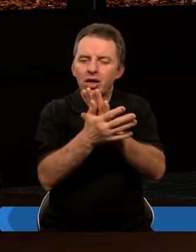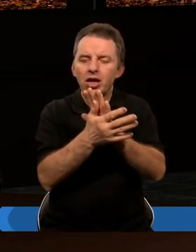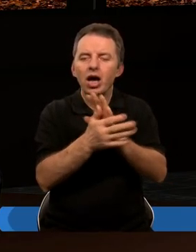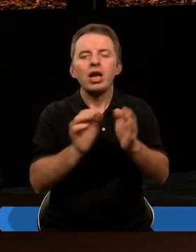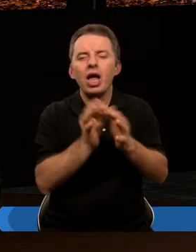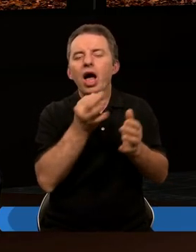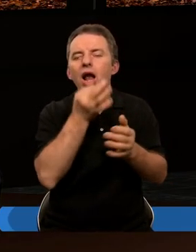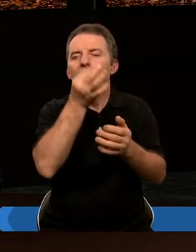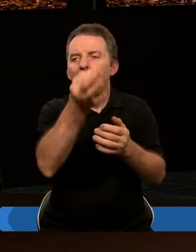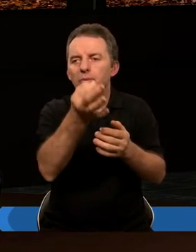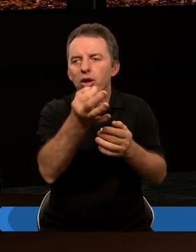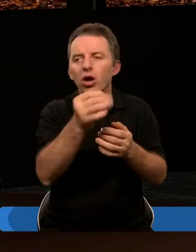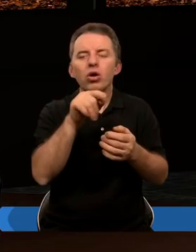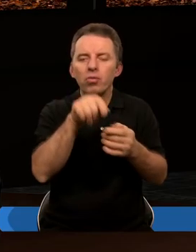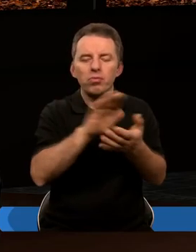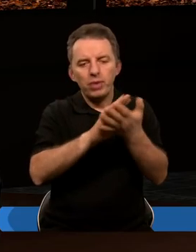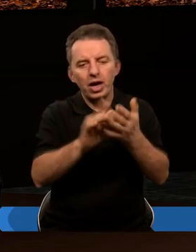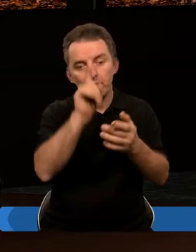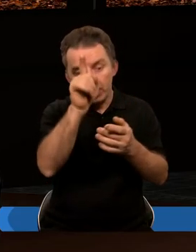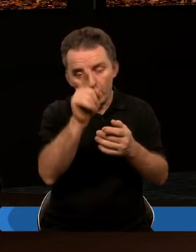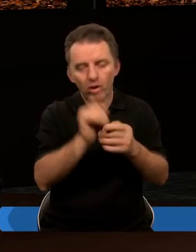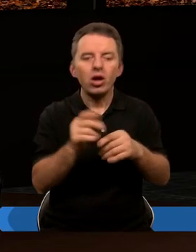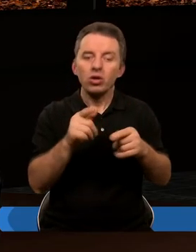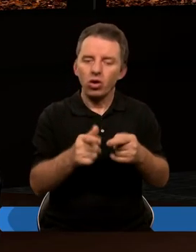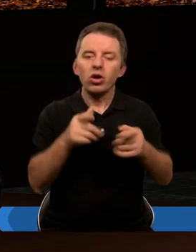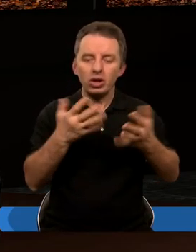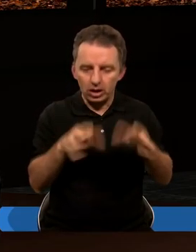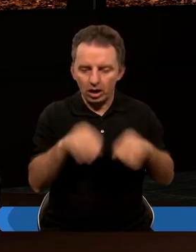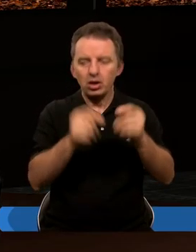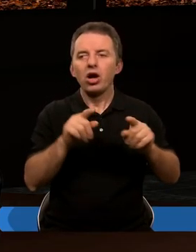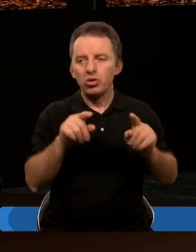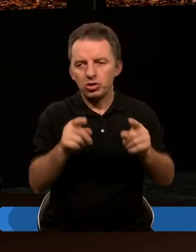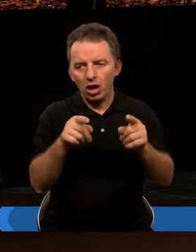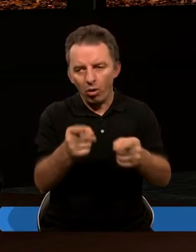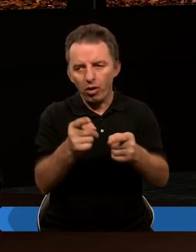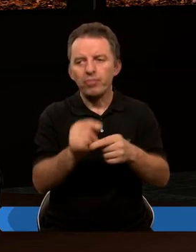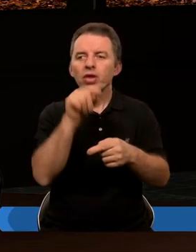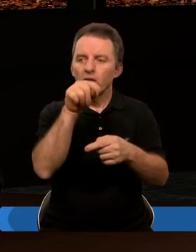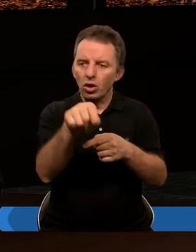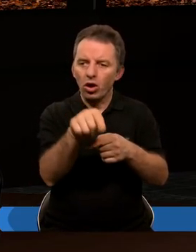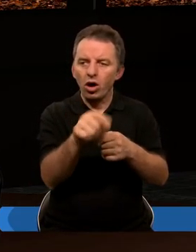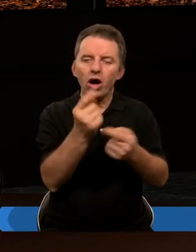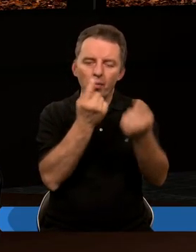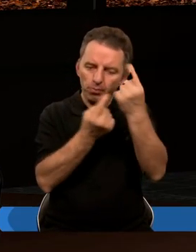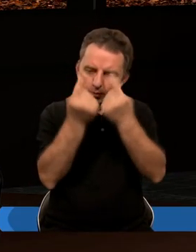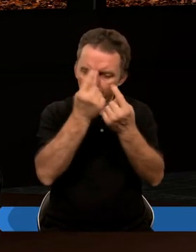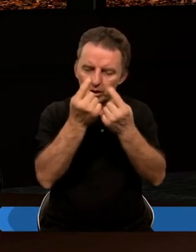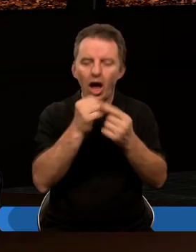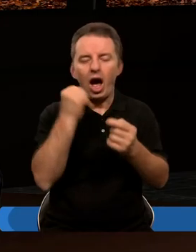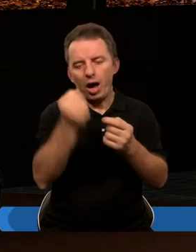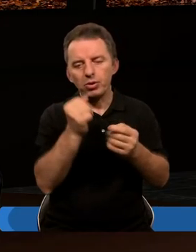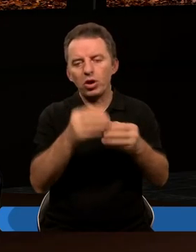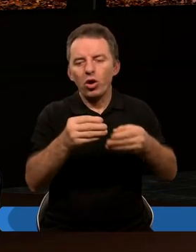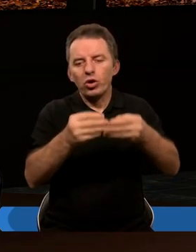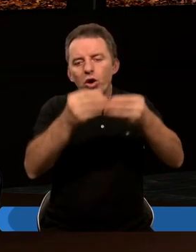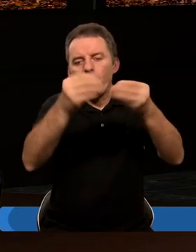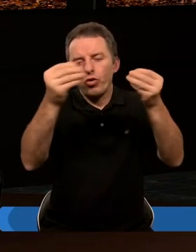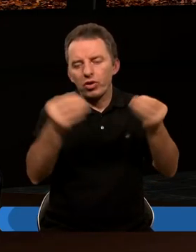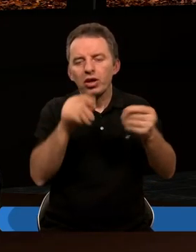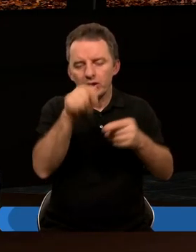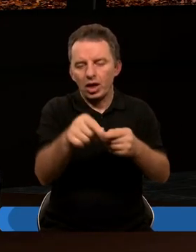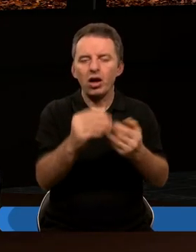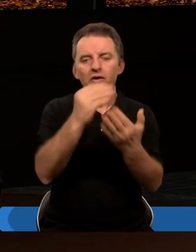To, co nie działa bez niego, z nim zaczyna działać. I tę myśl apostoł rozwija przez szereg wersetów właśnie